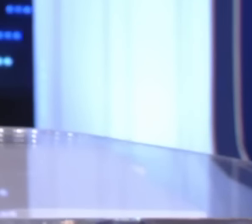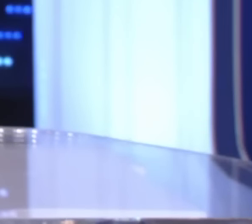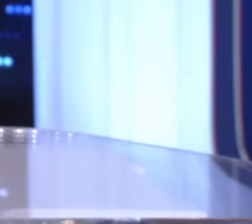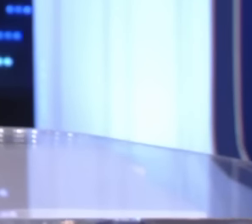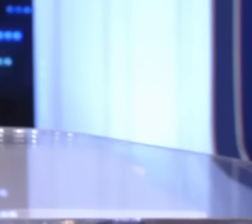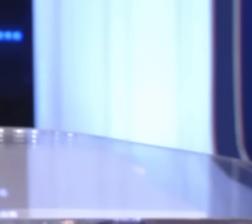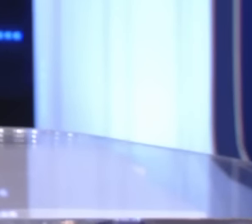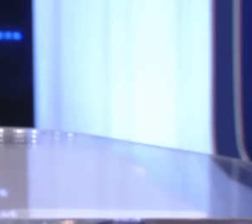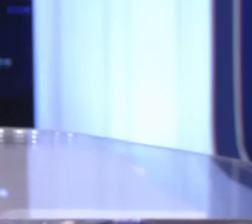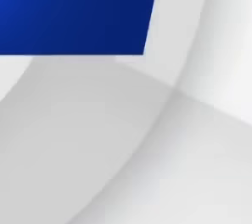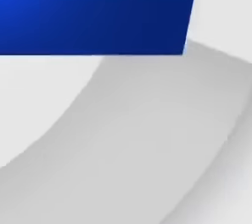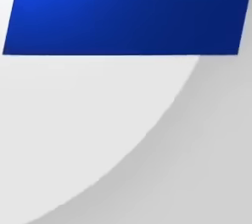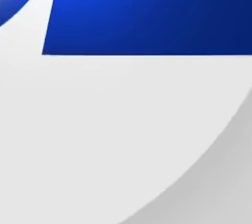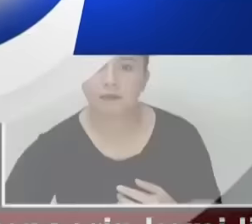job manahan.